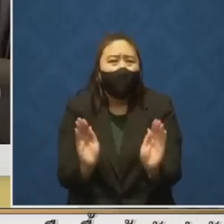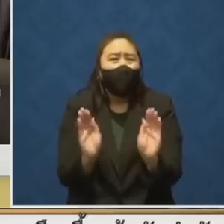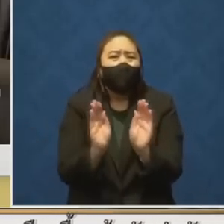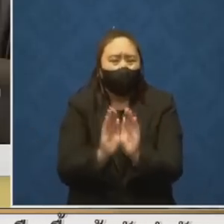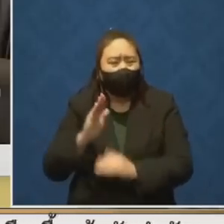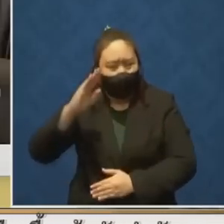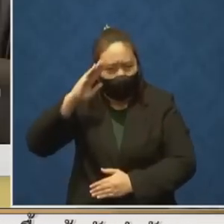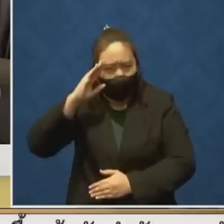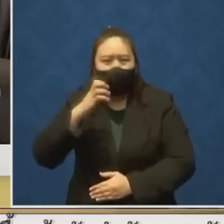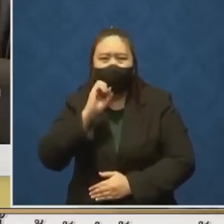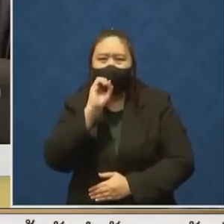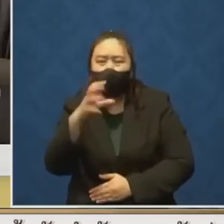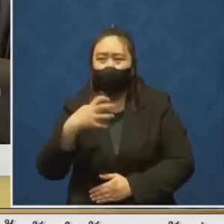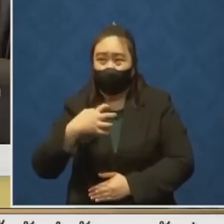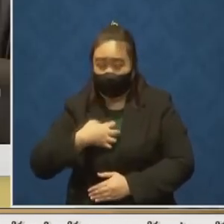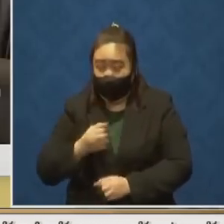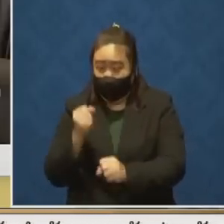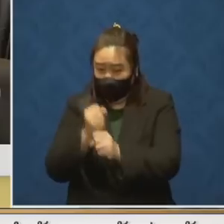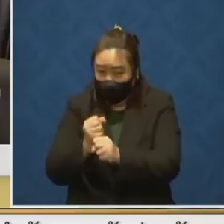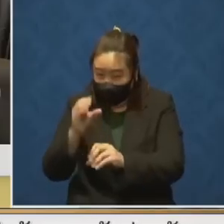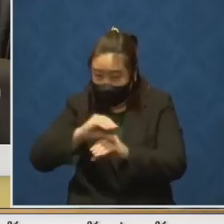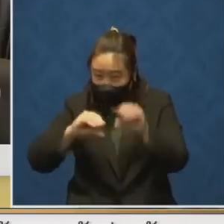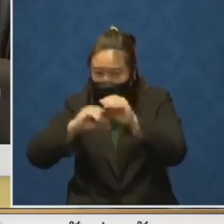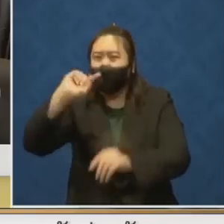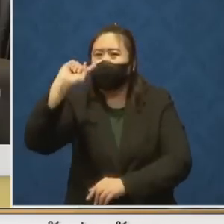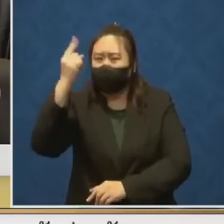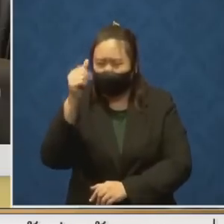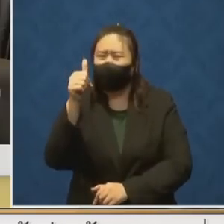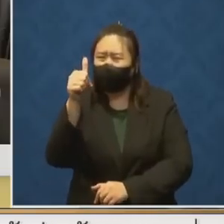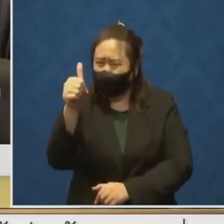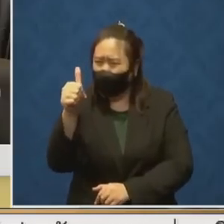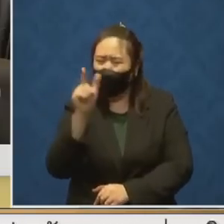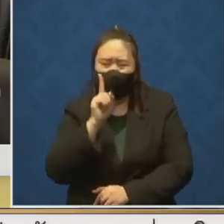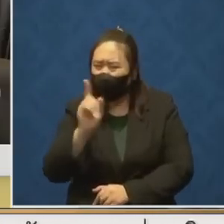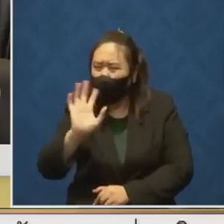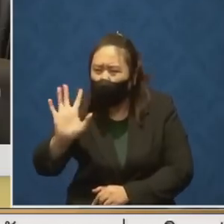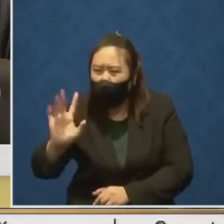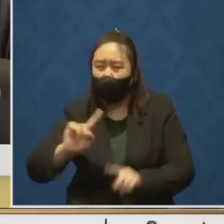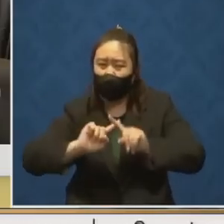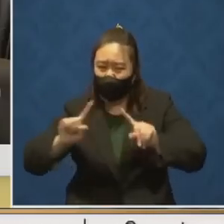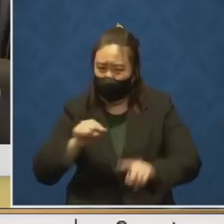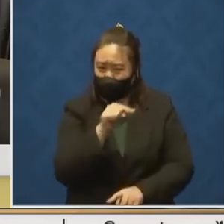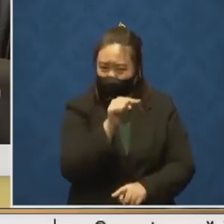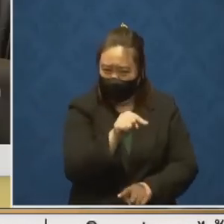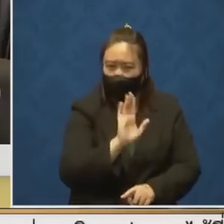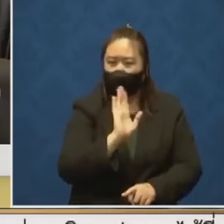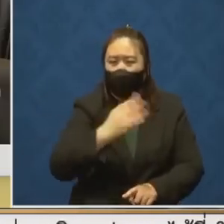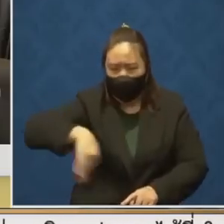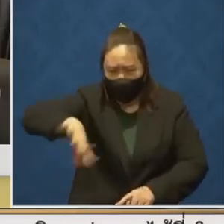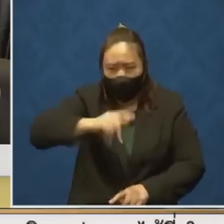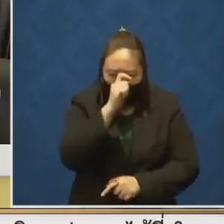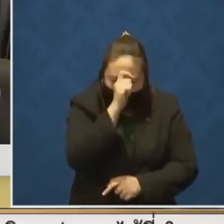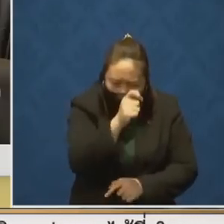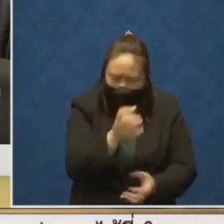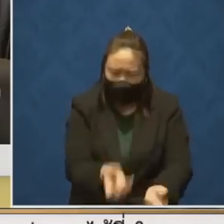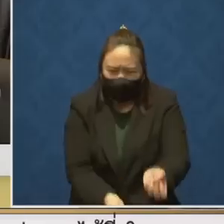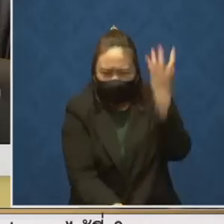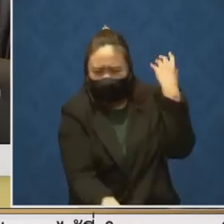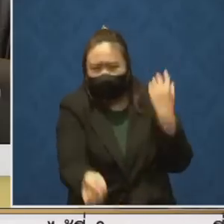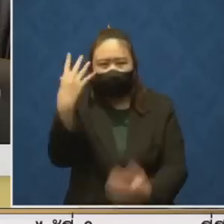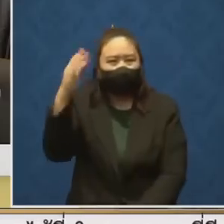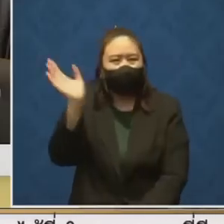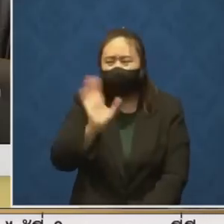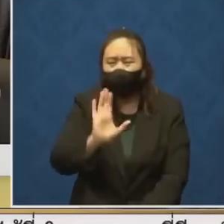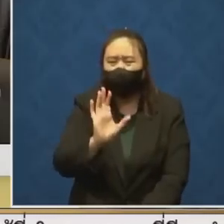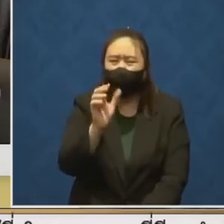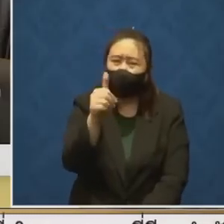อะไร..สรางใหม่ไม่มใครว่า..อย่าหรอทำรายส่ทมคุค่าทางจตใจของพวกเขาได้หรอไม่ท่านประทาน